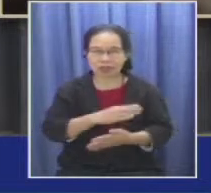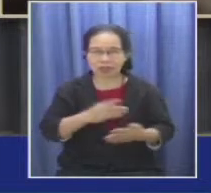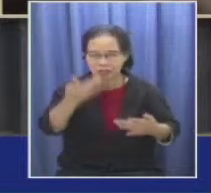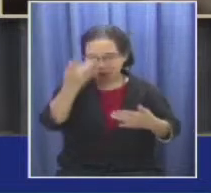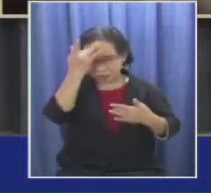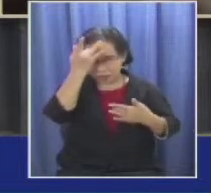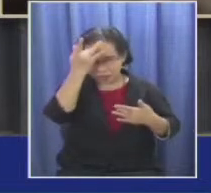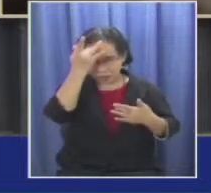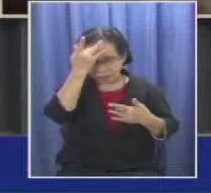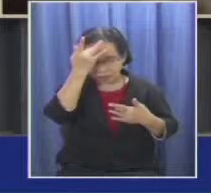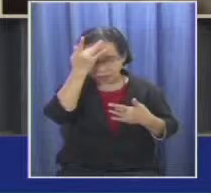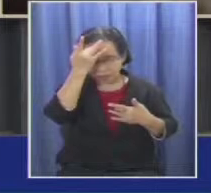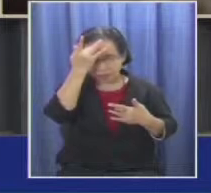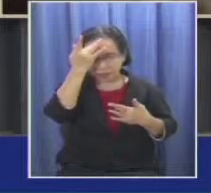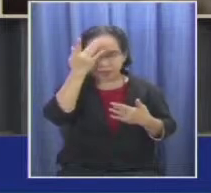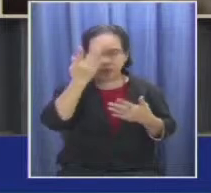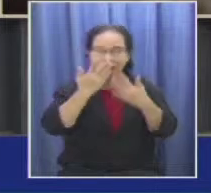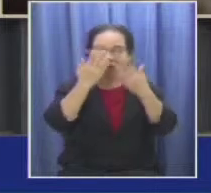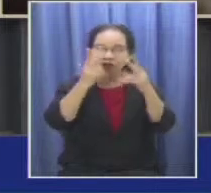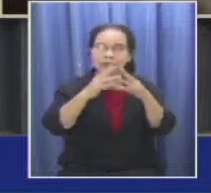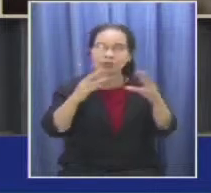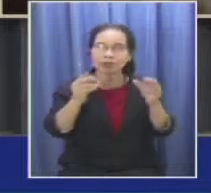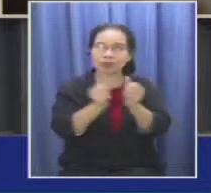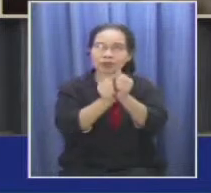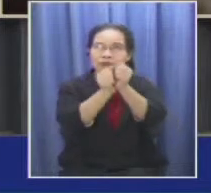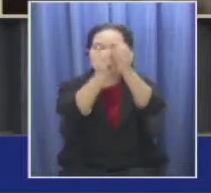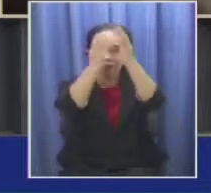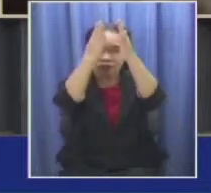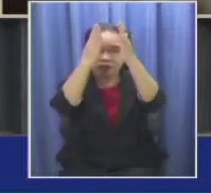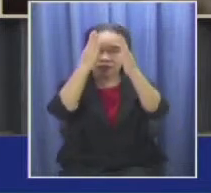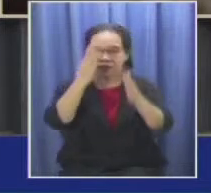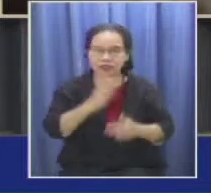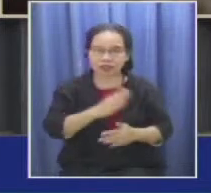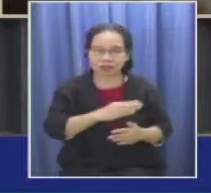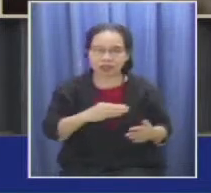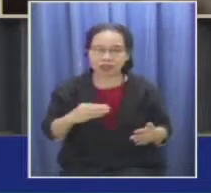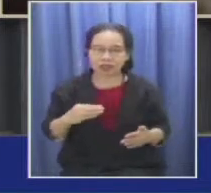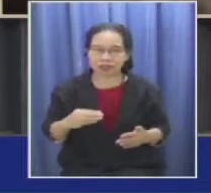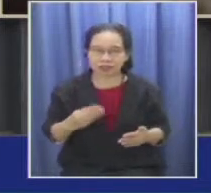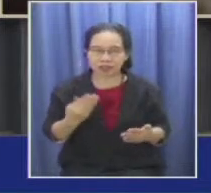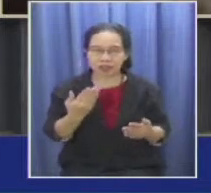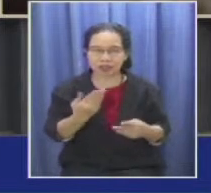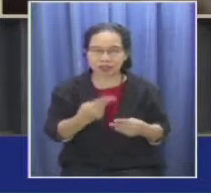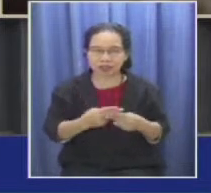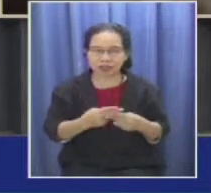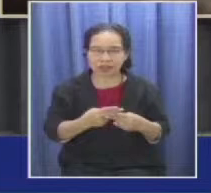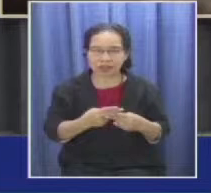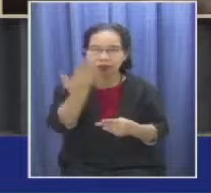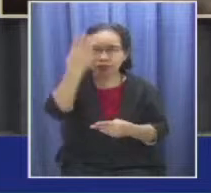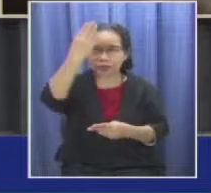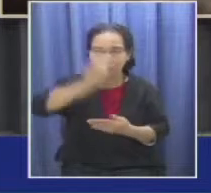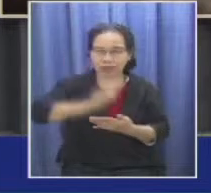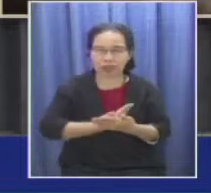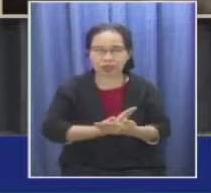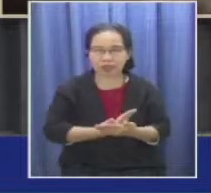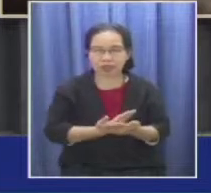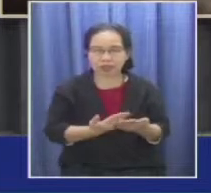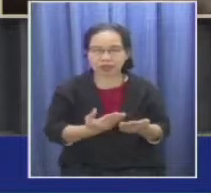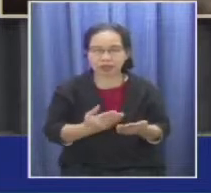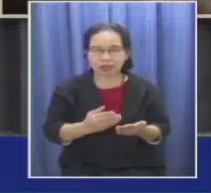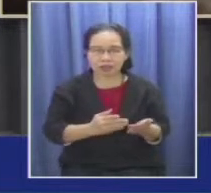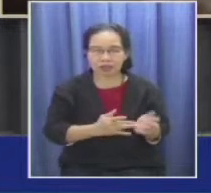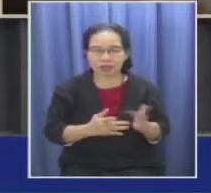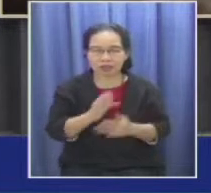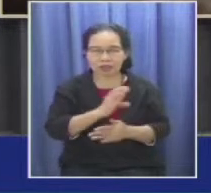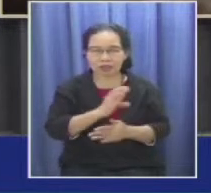besra wa bra mini wo nkyɛn no hwɛ wɔn so na bɔ wɔn ho ban free amanneɛ ne nipa bɔnefoɔ ne yade